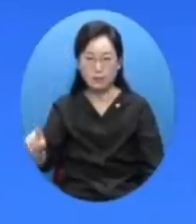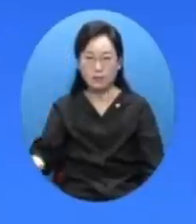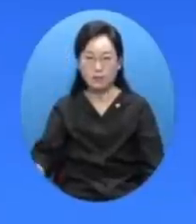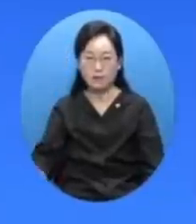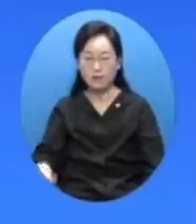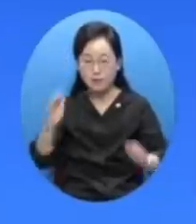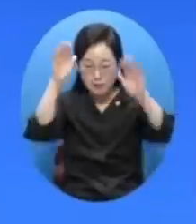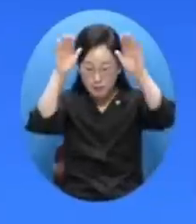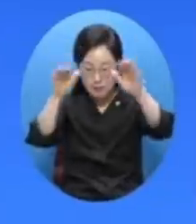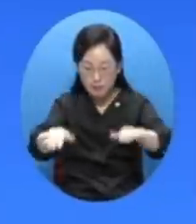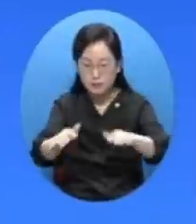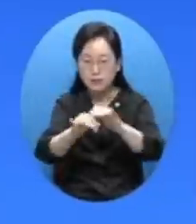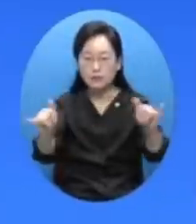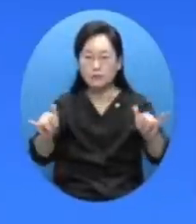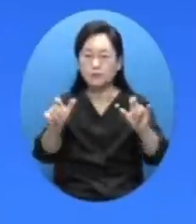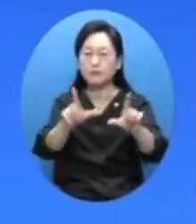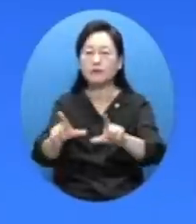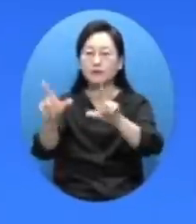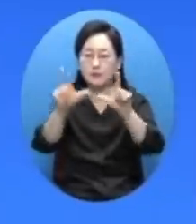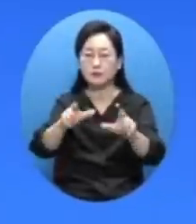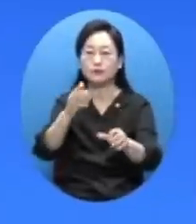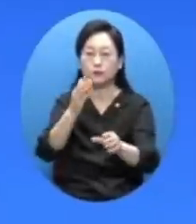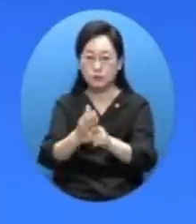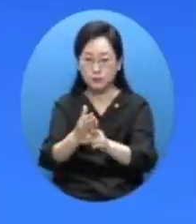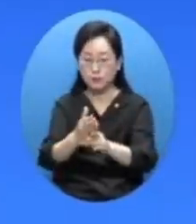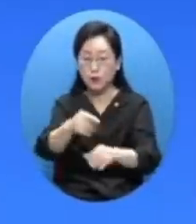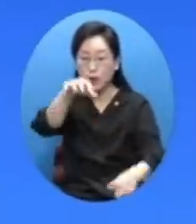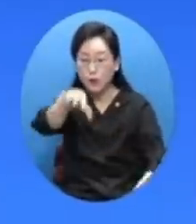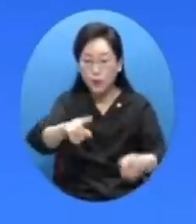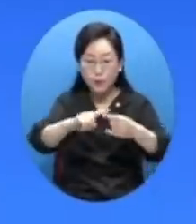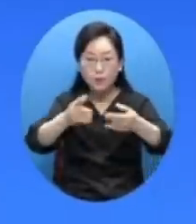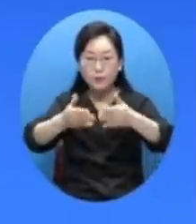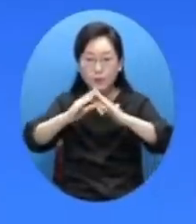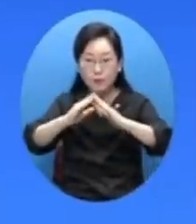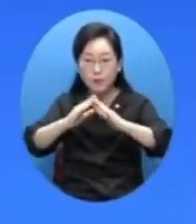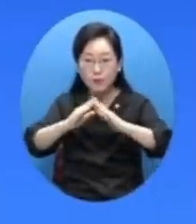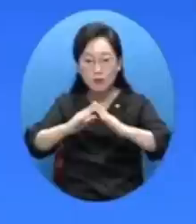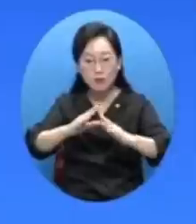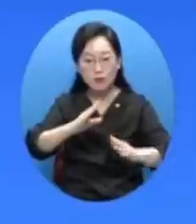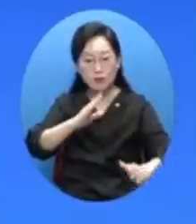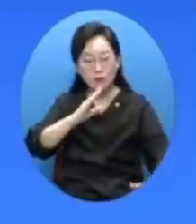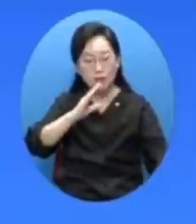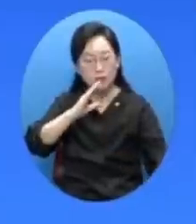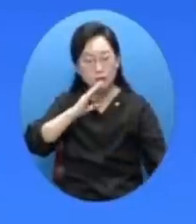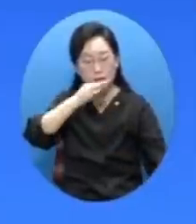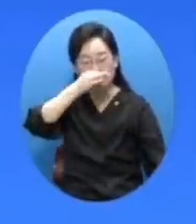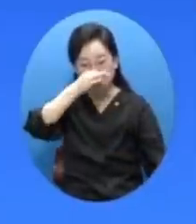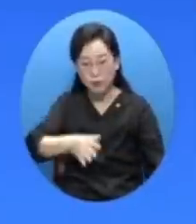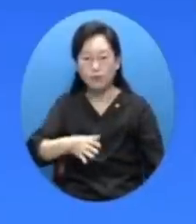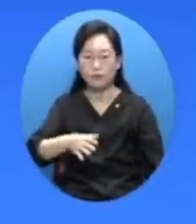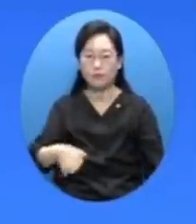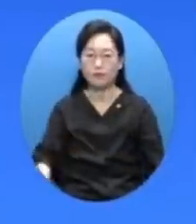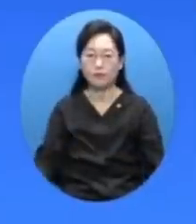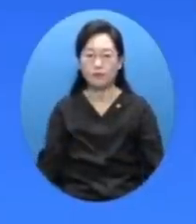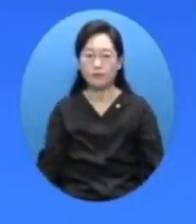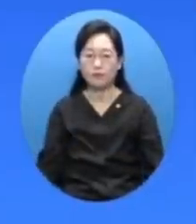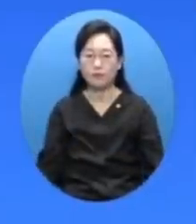이 사람들이 사는 곳입니다 그것의 교회를 세운다는 상상할 수 없는 일이고